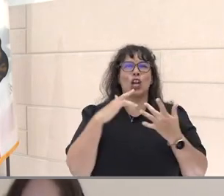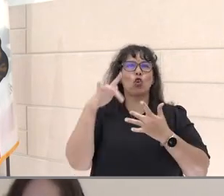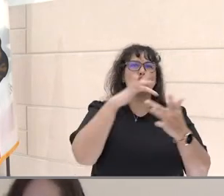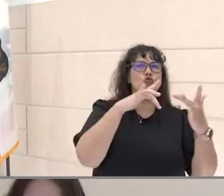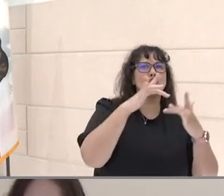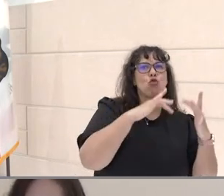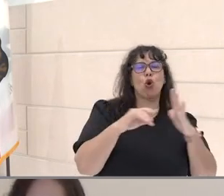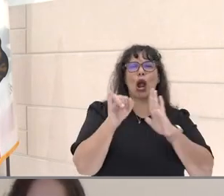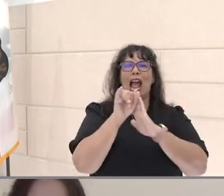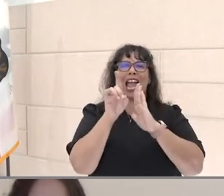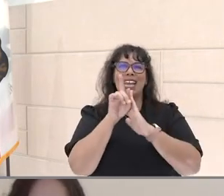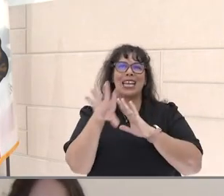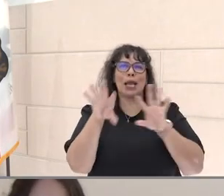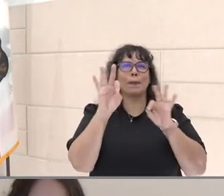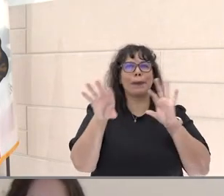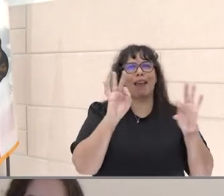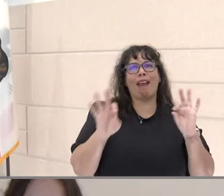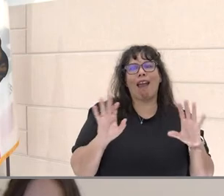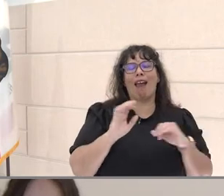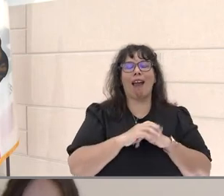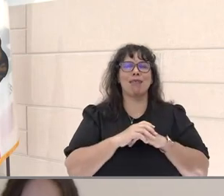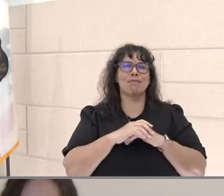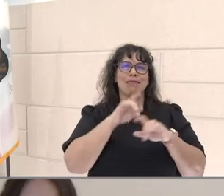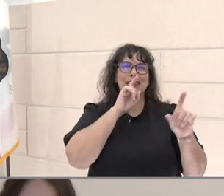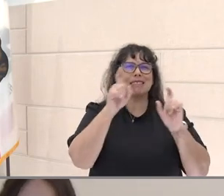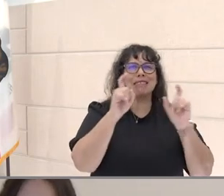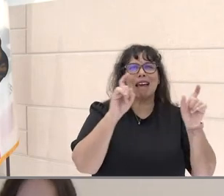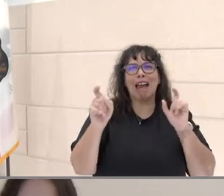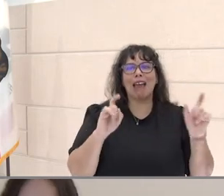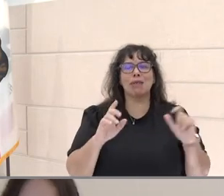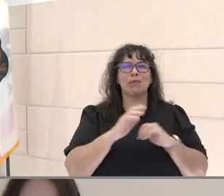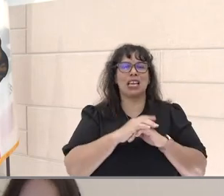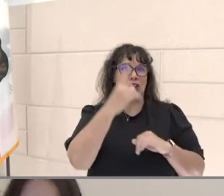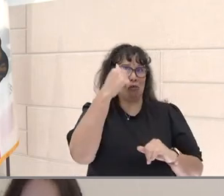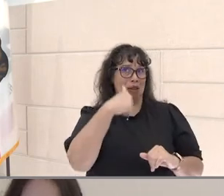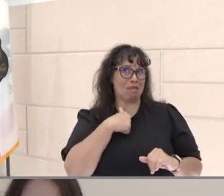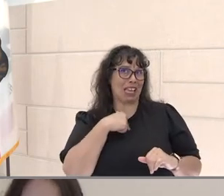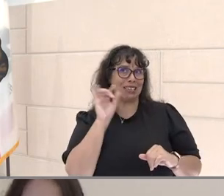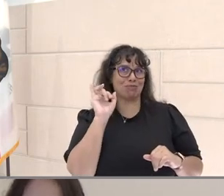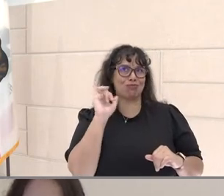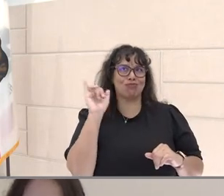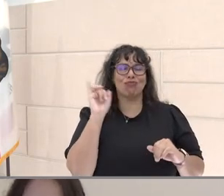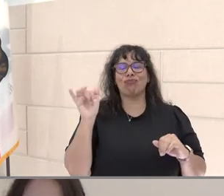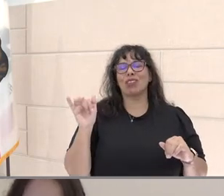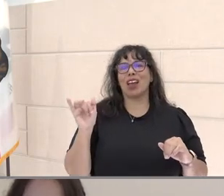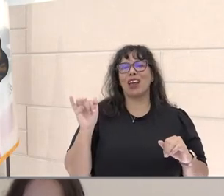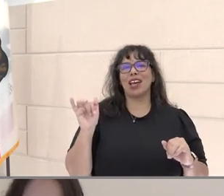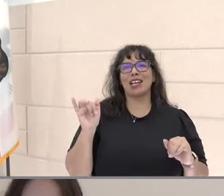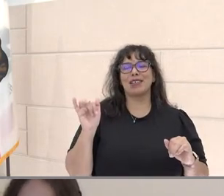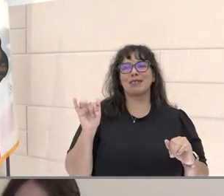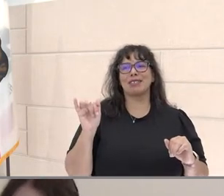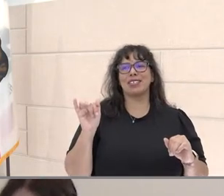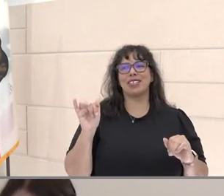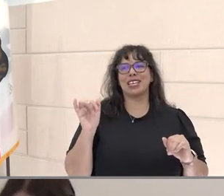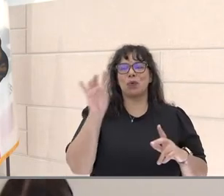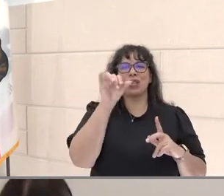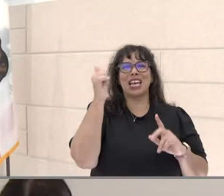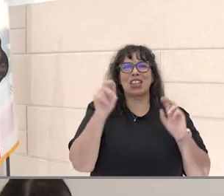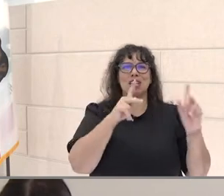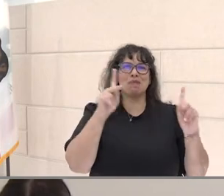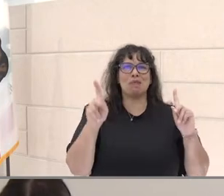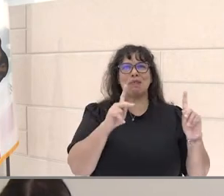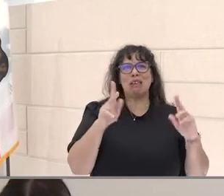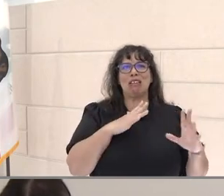ที่ยังคืนท่าสถานที่ประมูลเกี่ยวกับเซกิบาลตะตัวกาปัญญูกิบาลตะตัวเกกาจราอันสำหรับยุลังปีสล